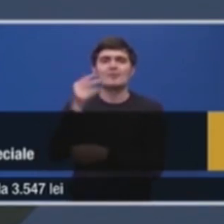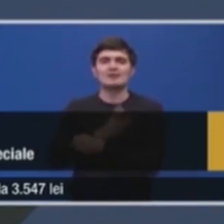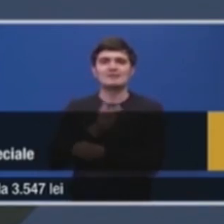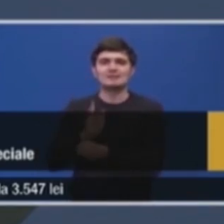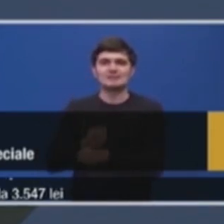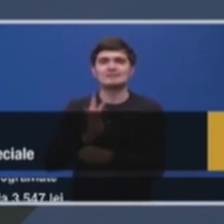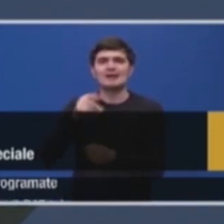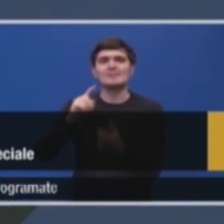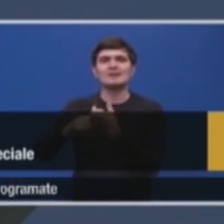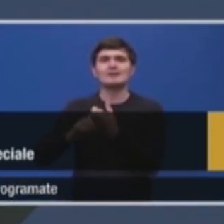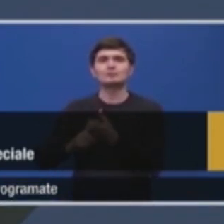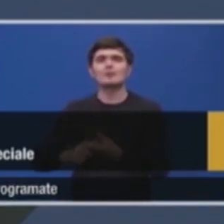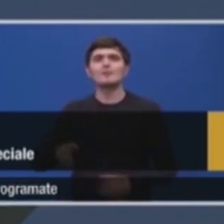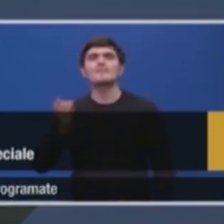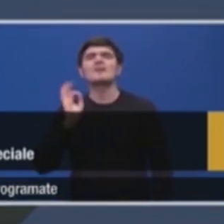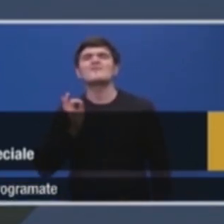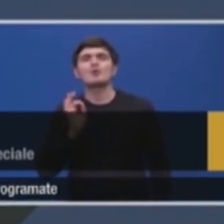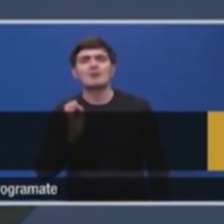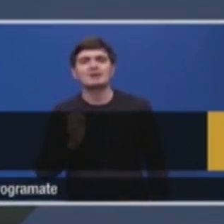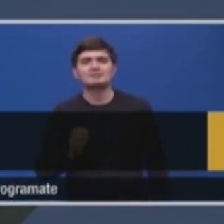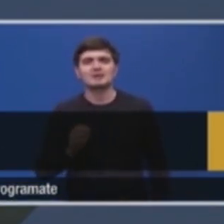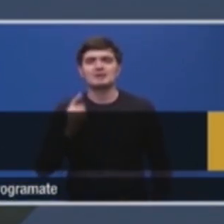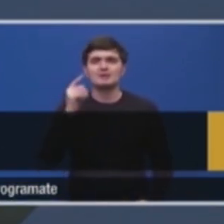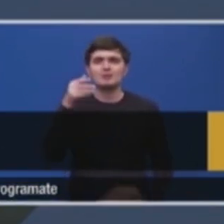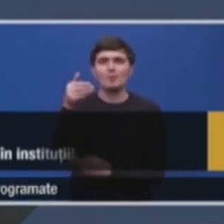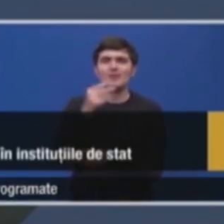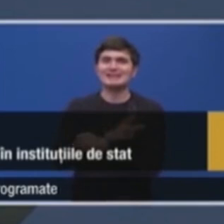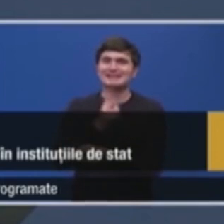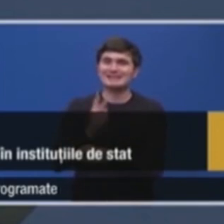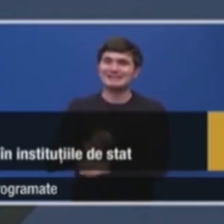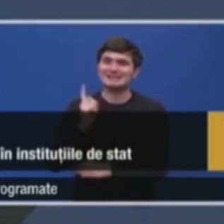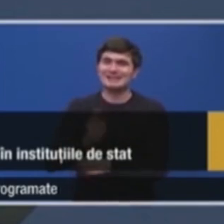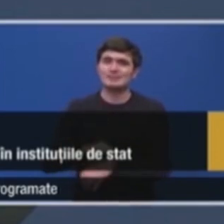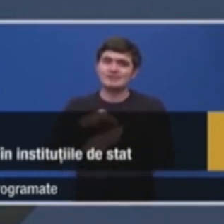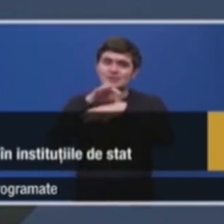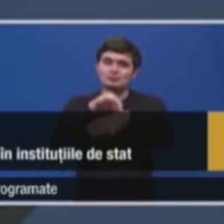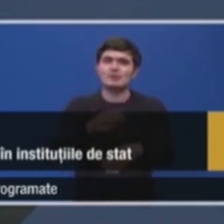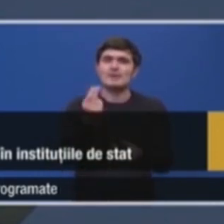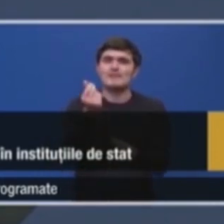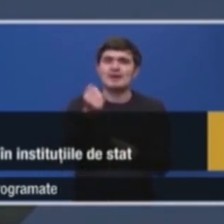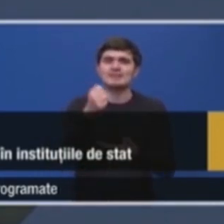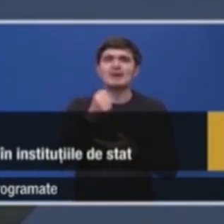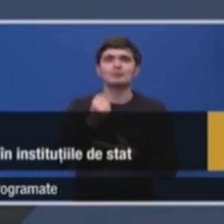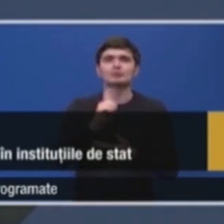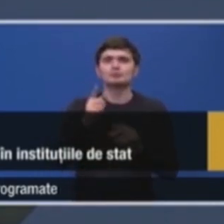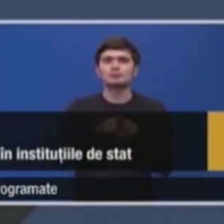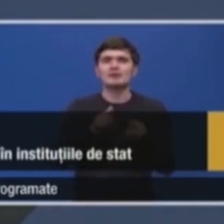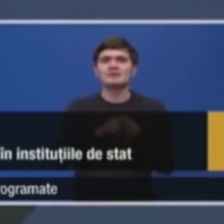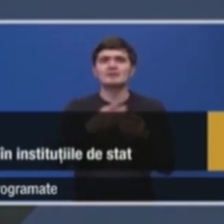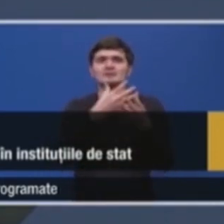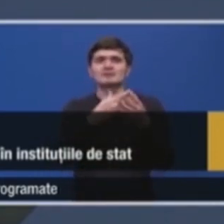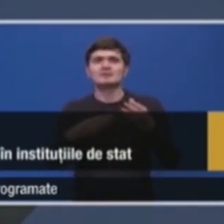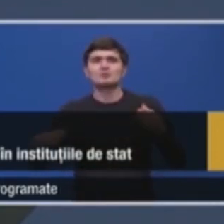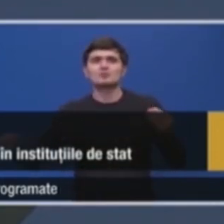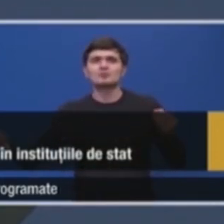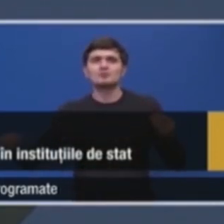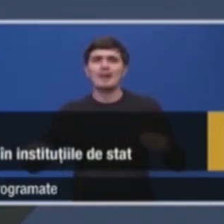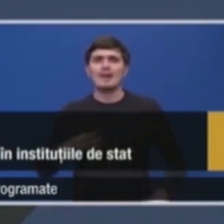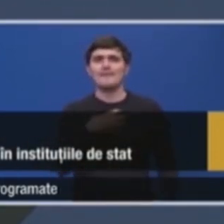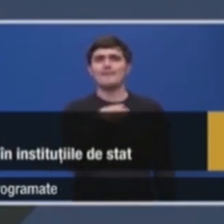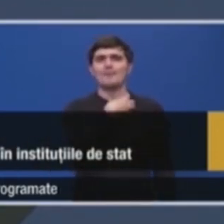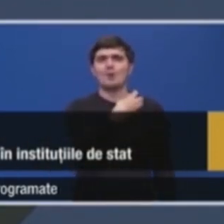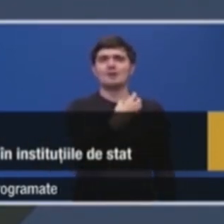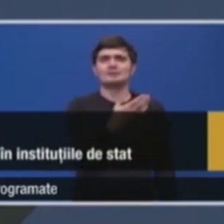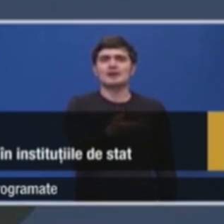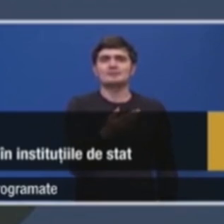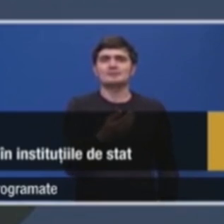de performanță. Deci trebuie să facem din companiile de stat o sursă de a aduce bani la buget, nu o sursă de a se scurge